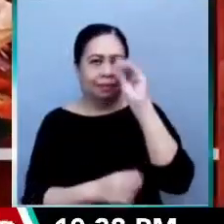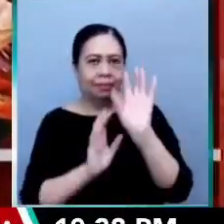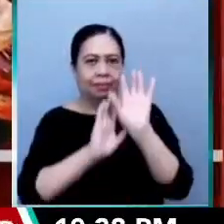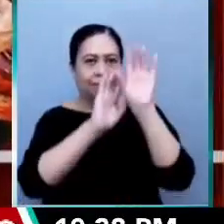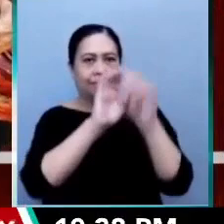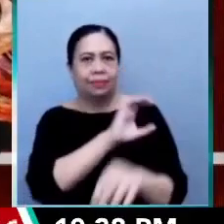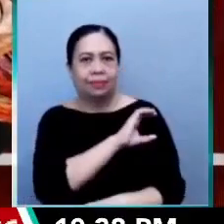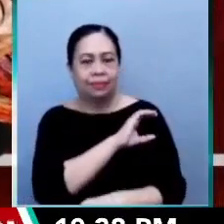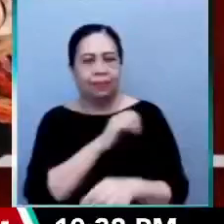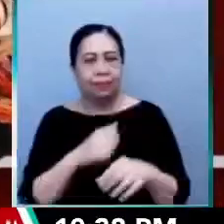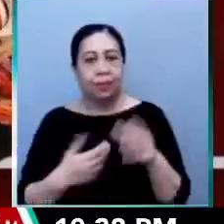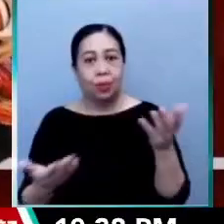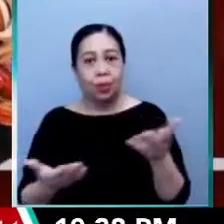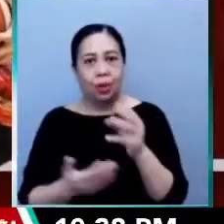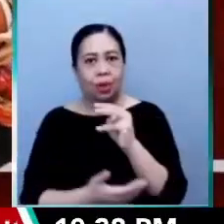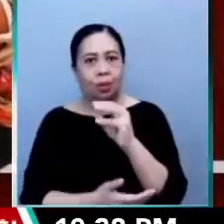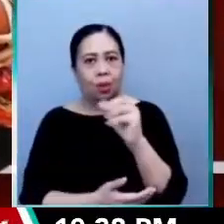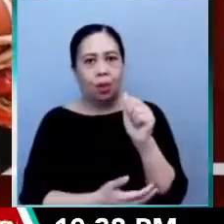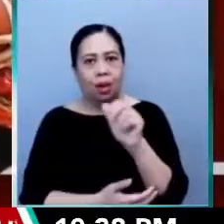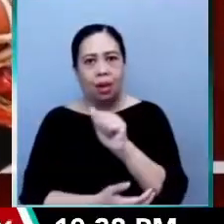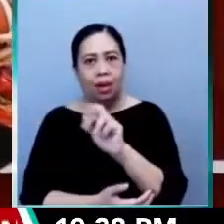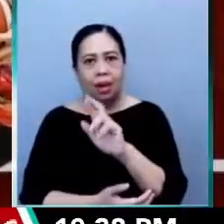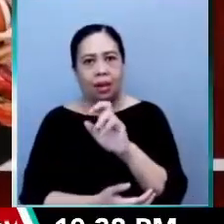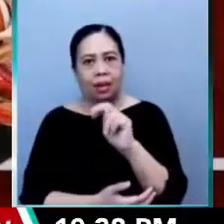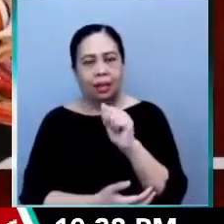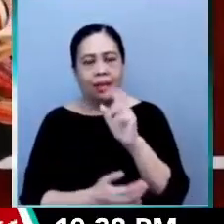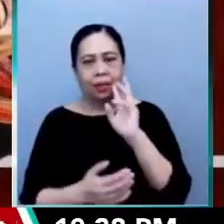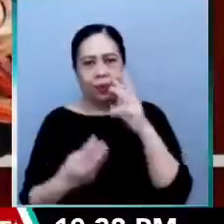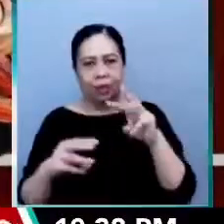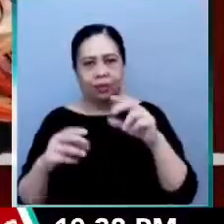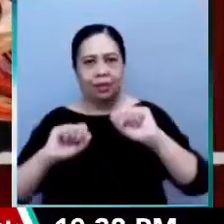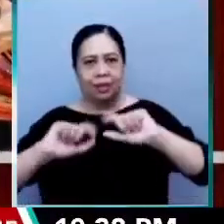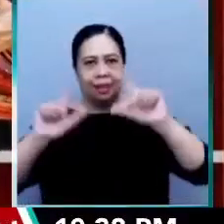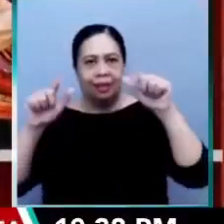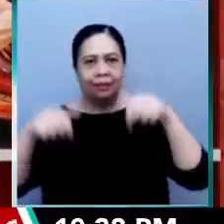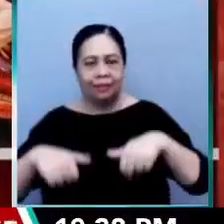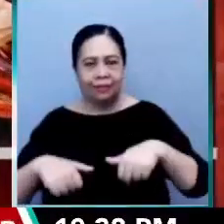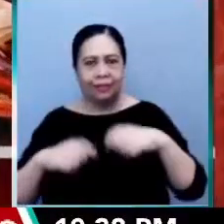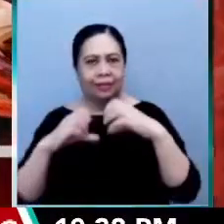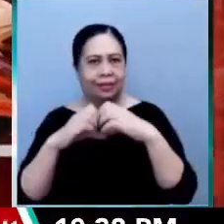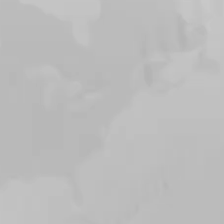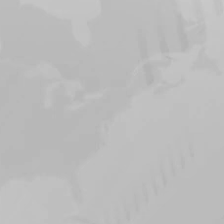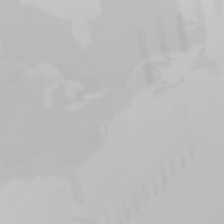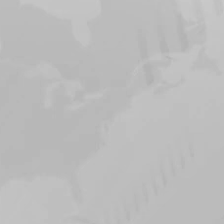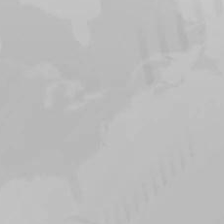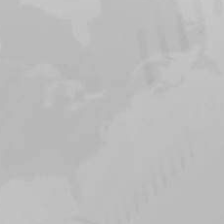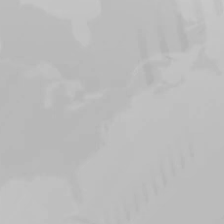of Asia Arena na mapapanood ng live sa GMA Network at GTV.